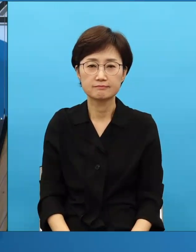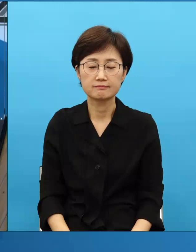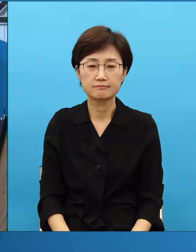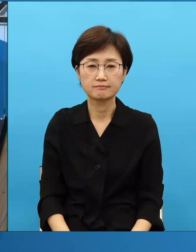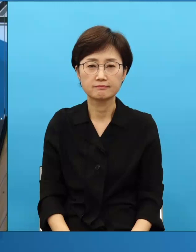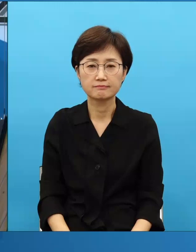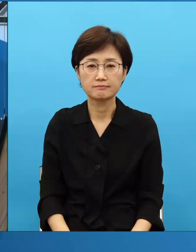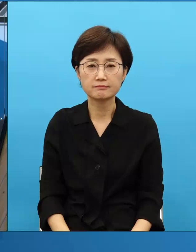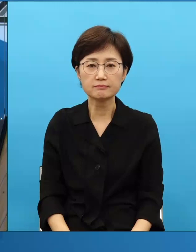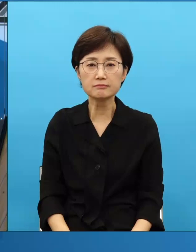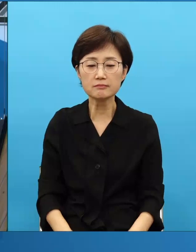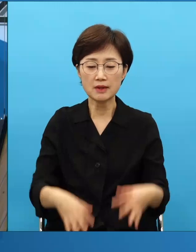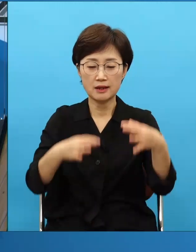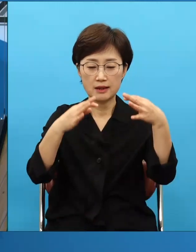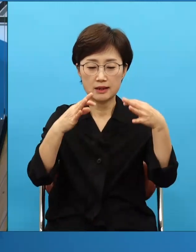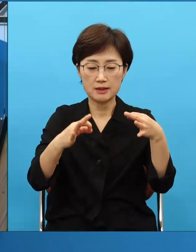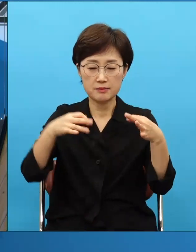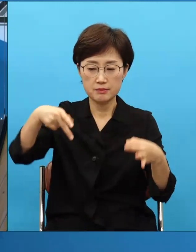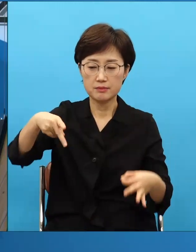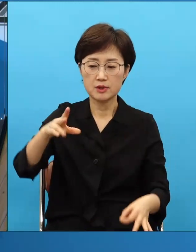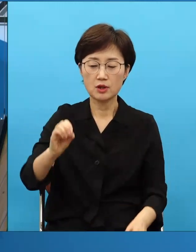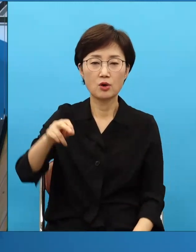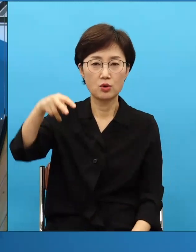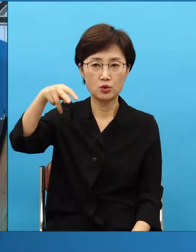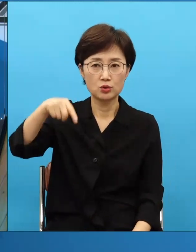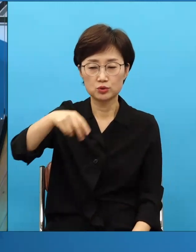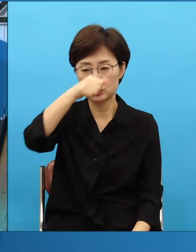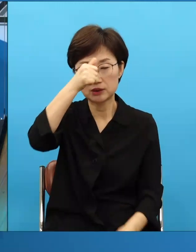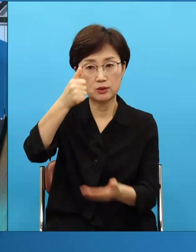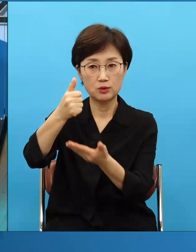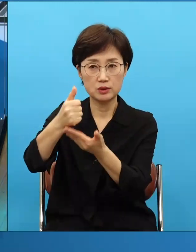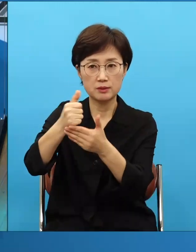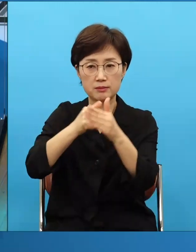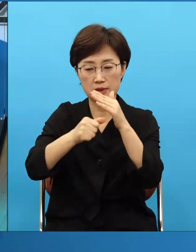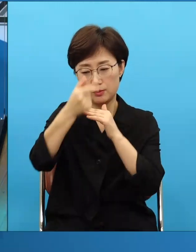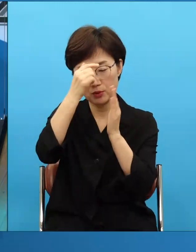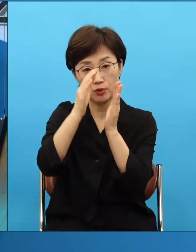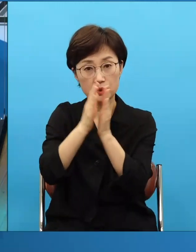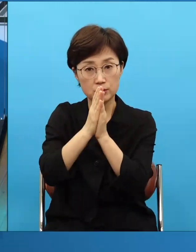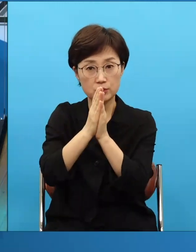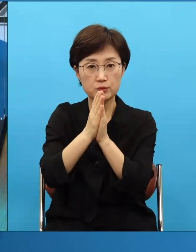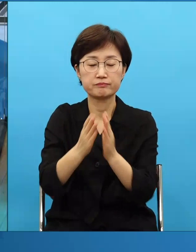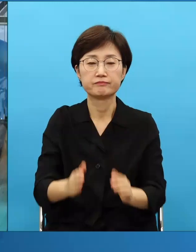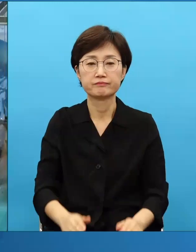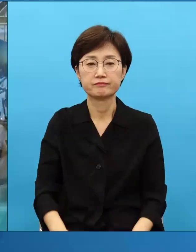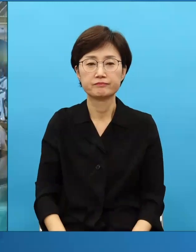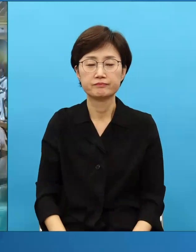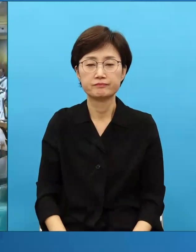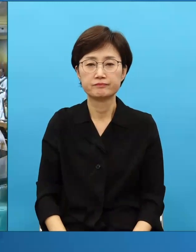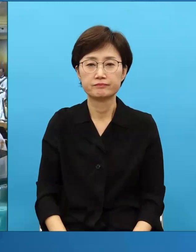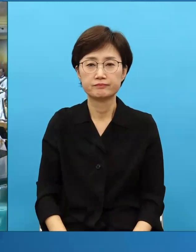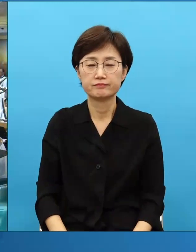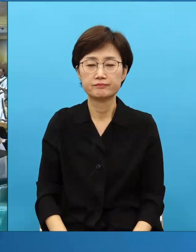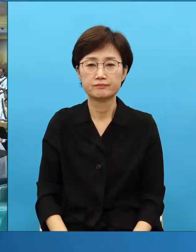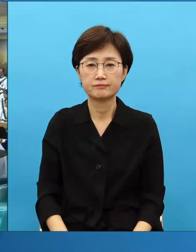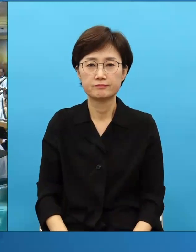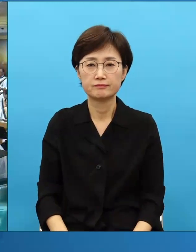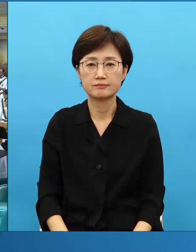예배를 위해서 김경수 장로님께서 대표 기도하시겠습니다. At this time, Elder Kyung-soo Kim will come and pray for the worship.